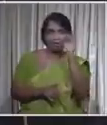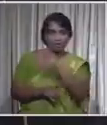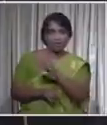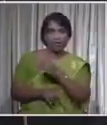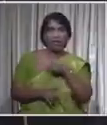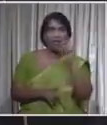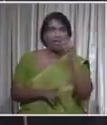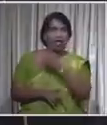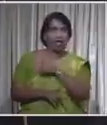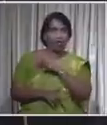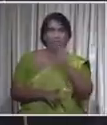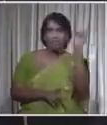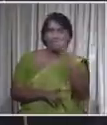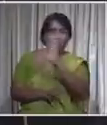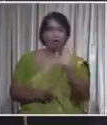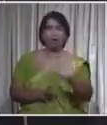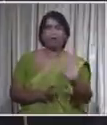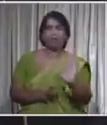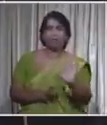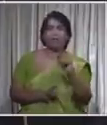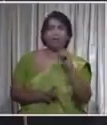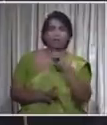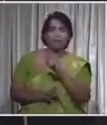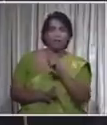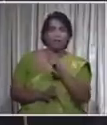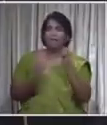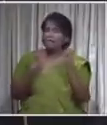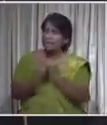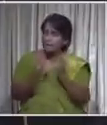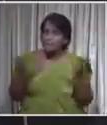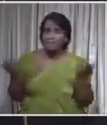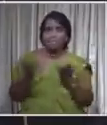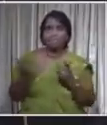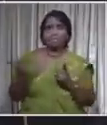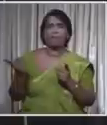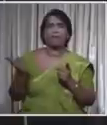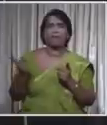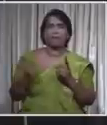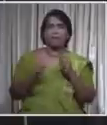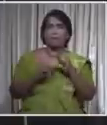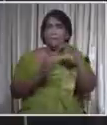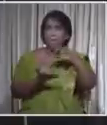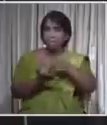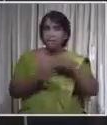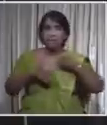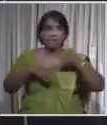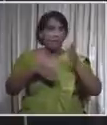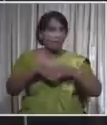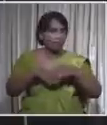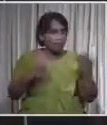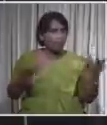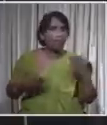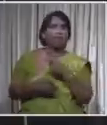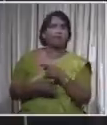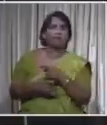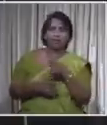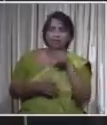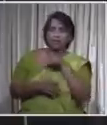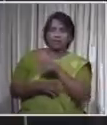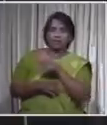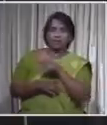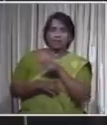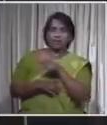කිව්වා දාන්න එපා යාට. මොකද යාට ගැහට කරන්න බෑ. යාට ප්‍රාදේශ සභාවකවත් ඉඳලා නැහැ. අනිත් එක යා